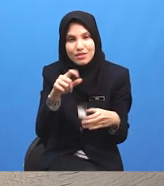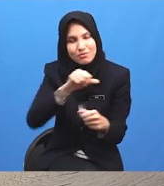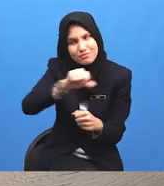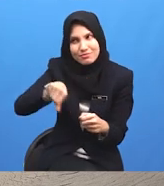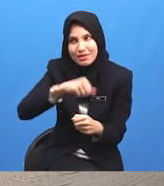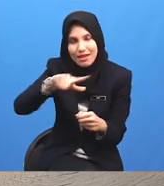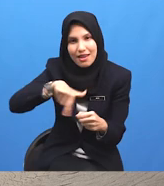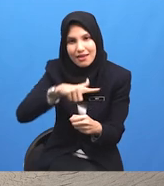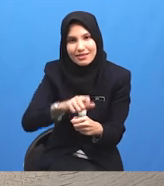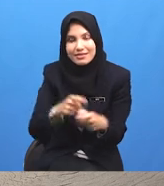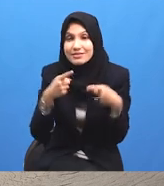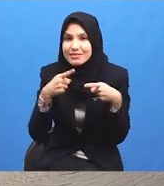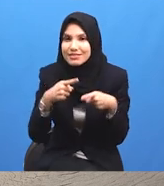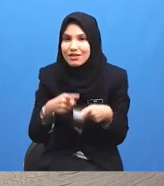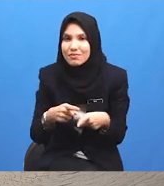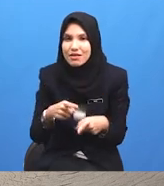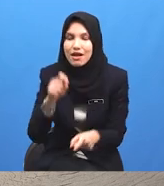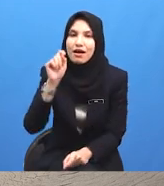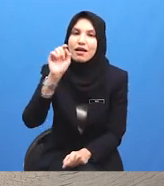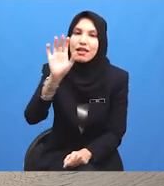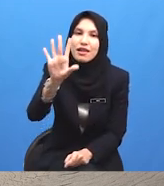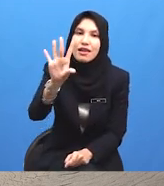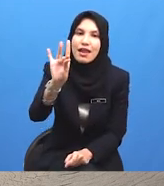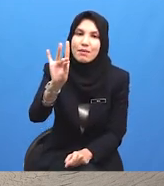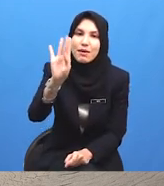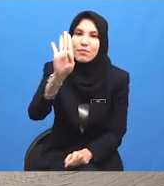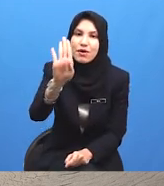Jawapan dia ialah 84 tahun bumi.